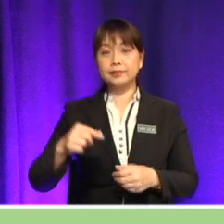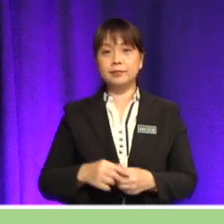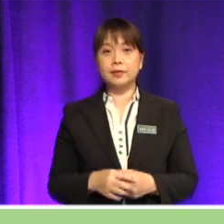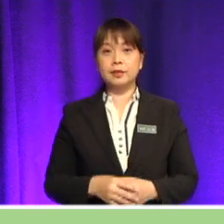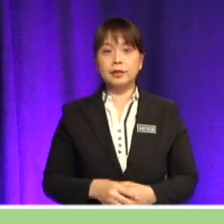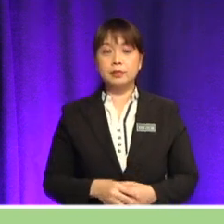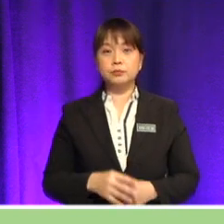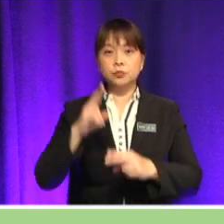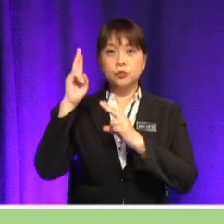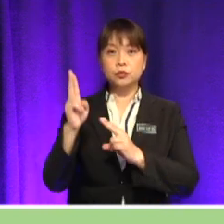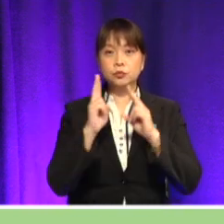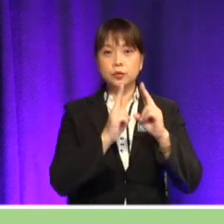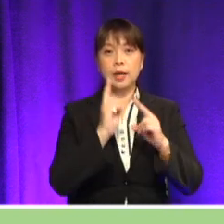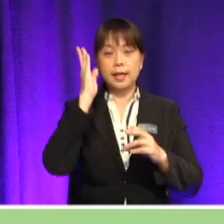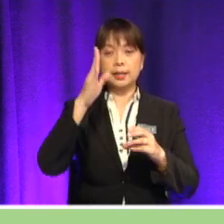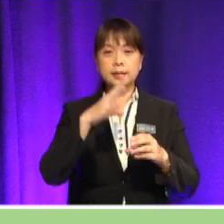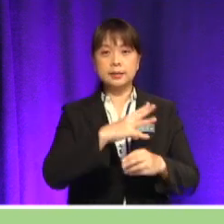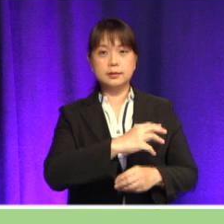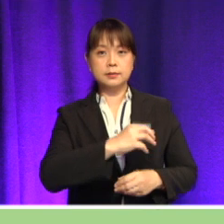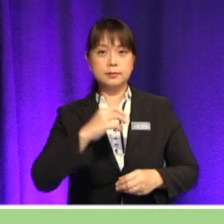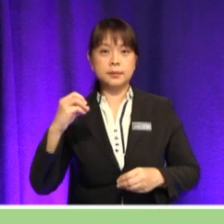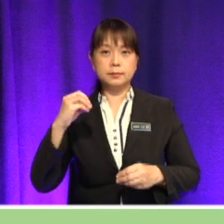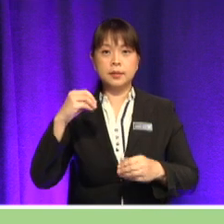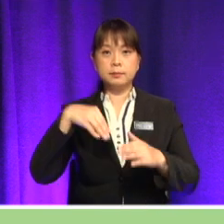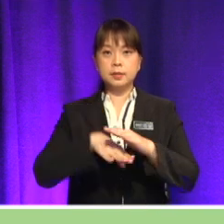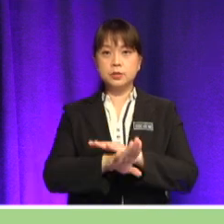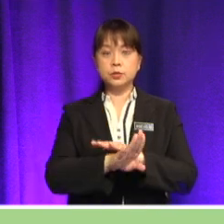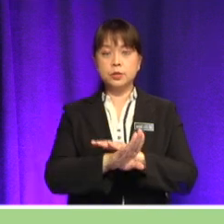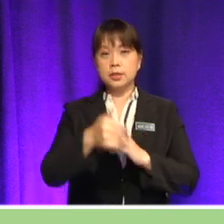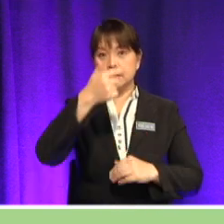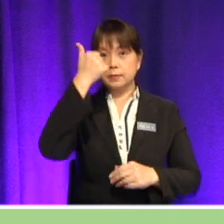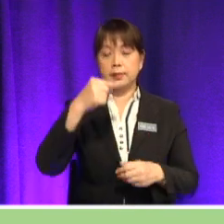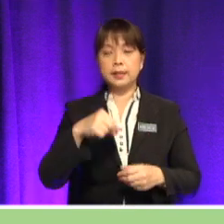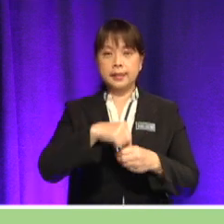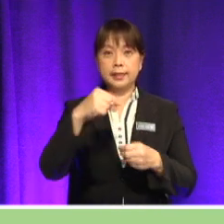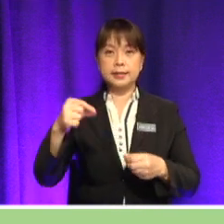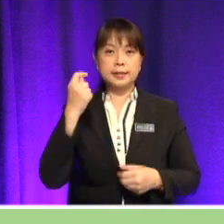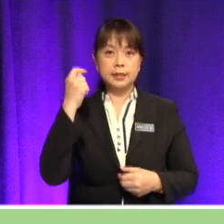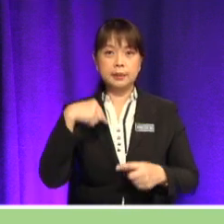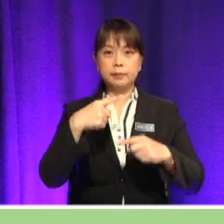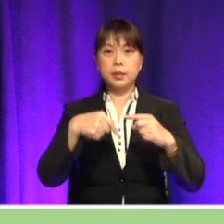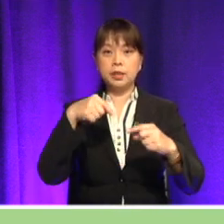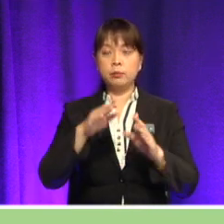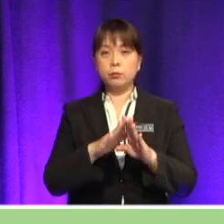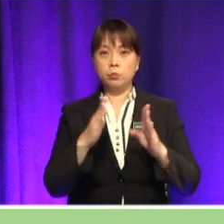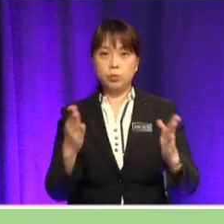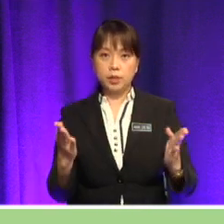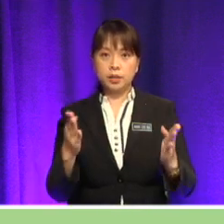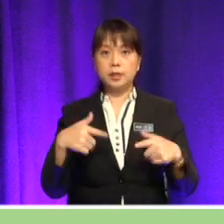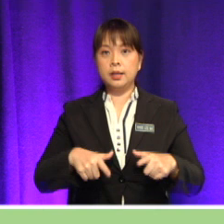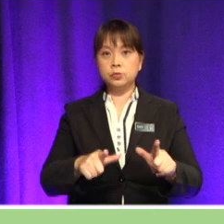disedot masuk sebab apa udah ada di situ masuk semua guys tadi jadi kita buka Halo juga tinggi